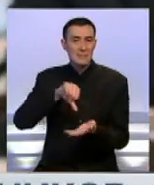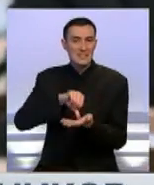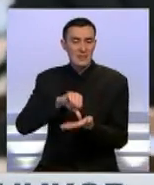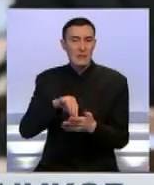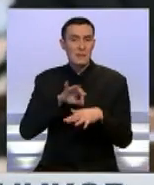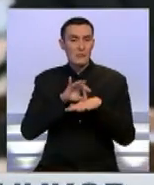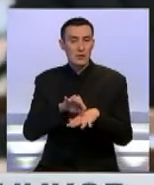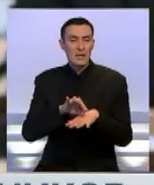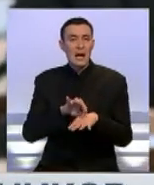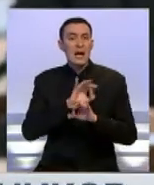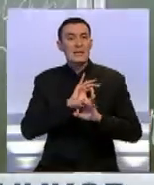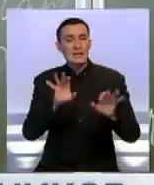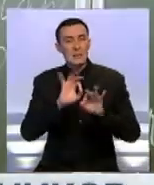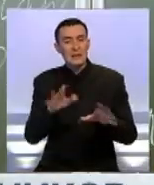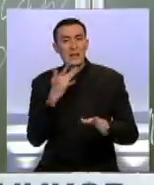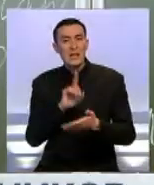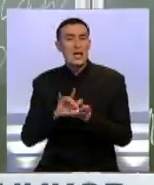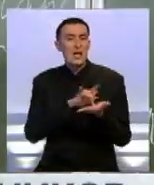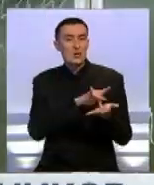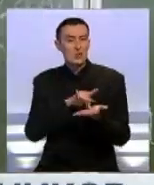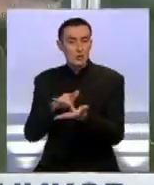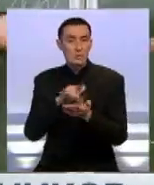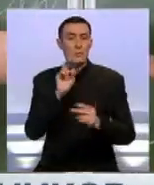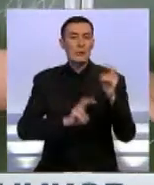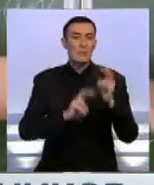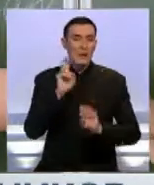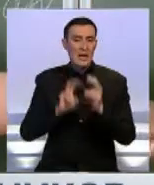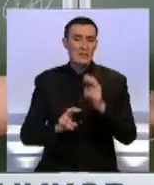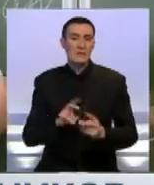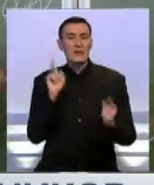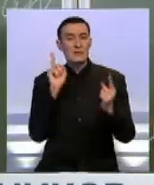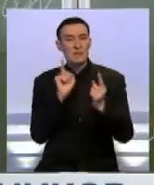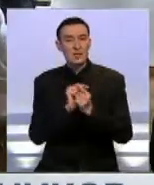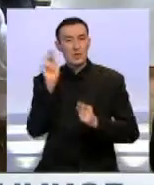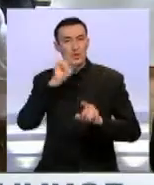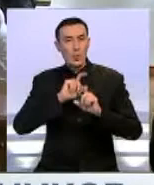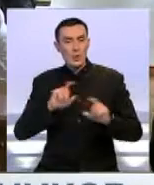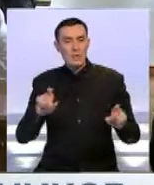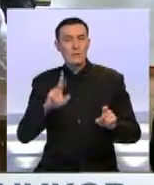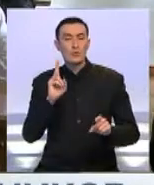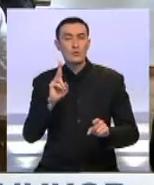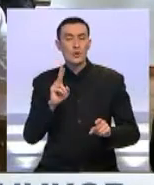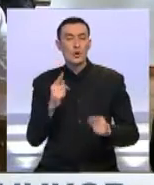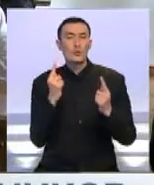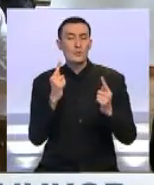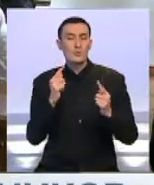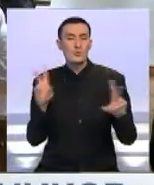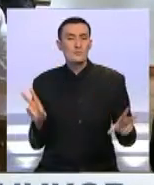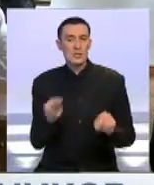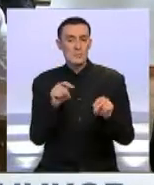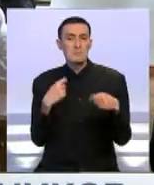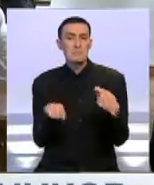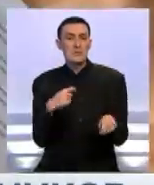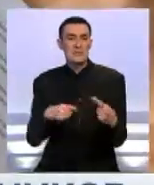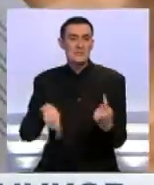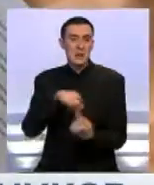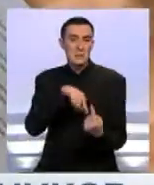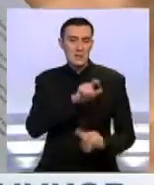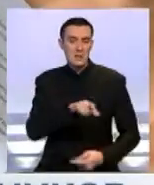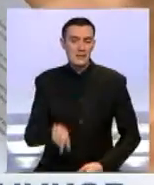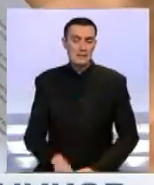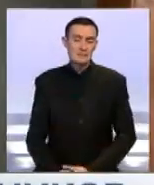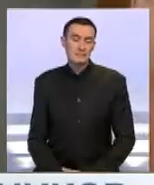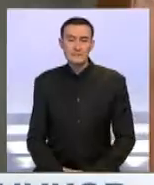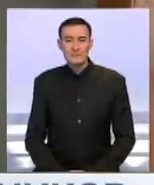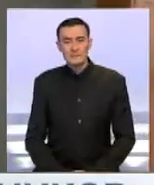представительства проводят ознакомительные экскурсии по предприятиям и встречи школьников с успешными бизнесменами.